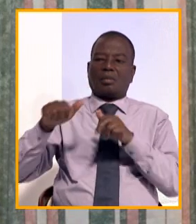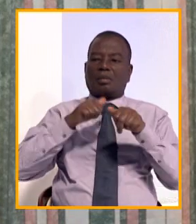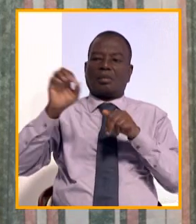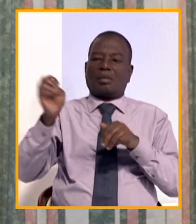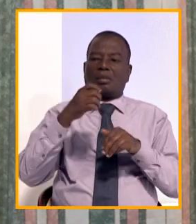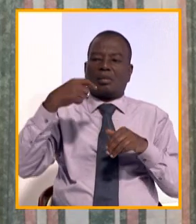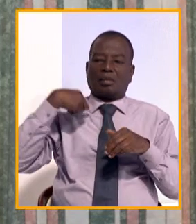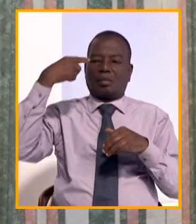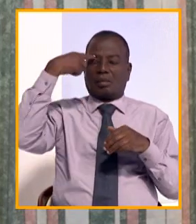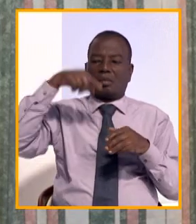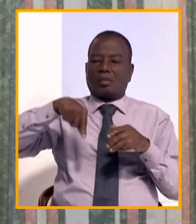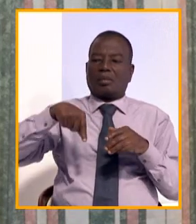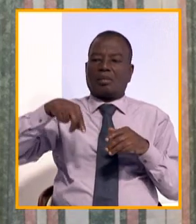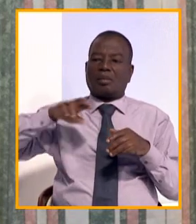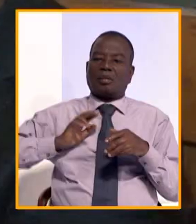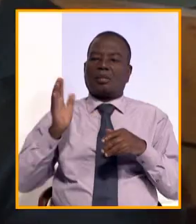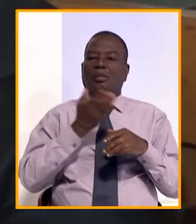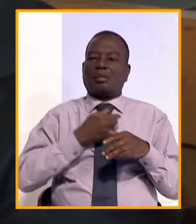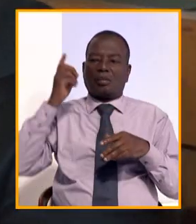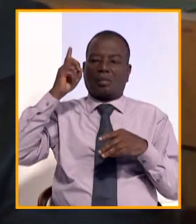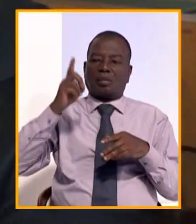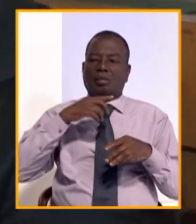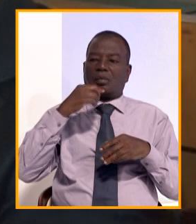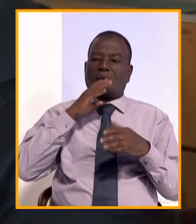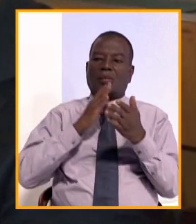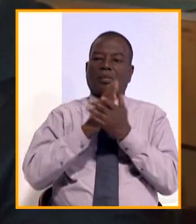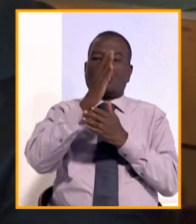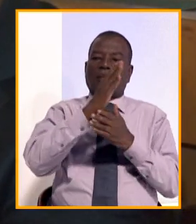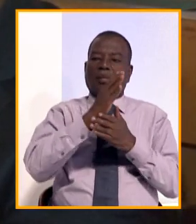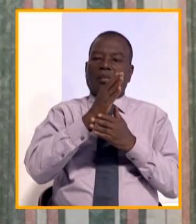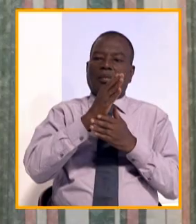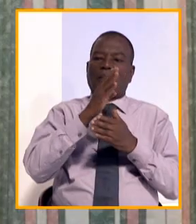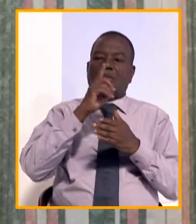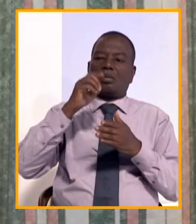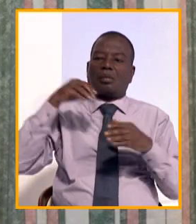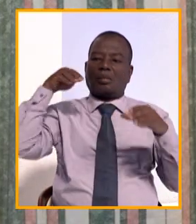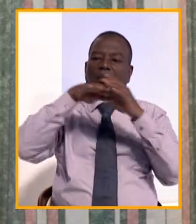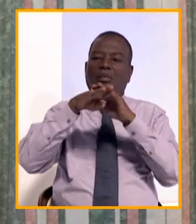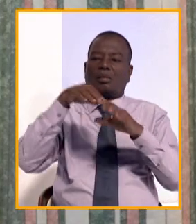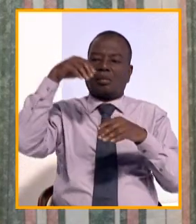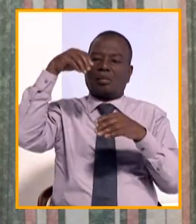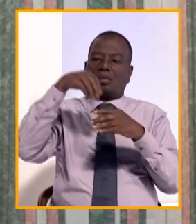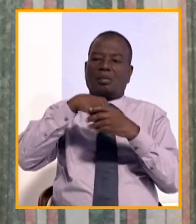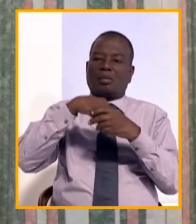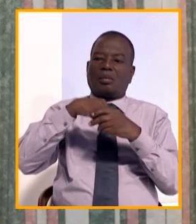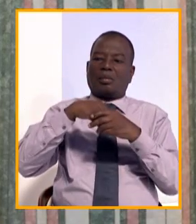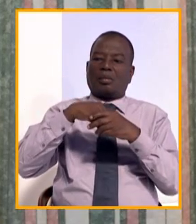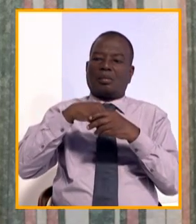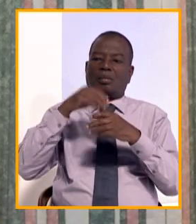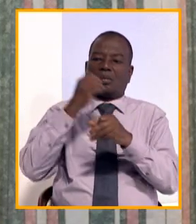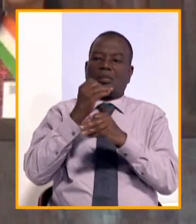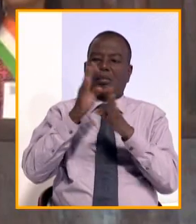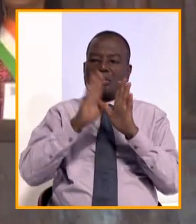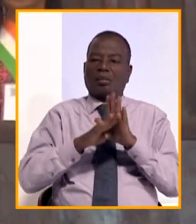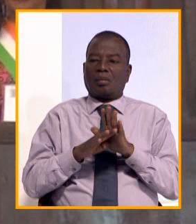et je pense que nos parlementaires font bien justement d'insérer cette approche-là dans leur